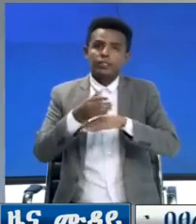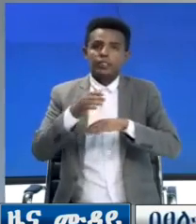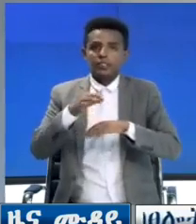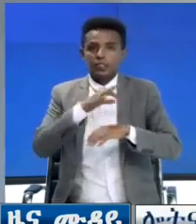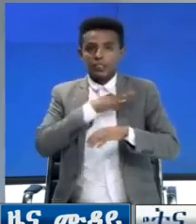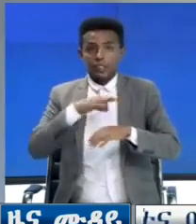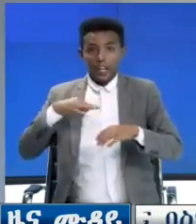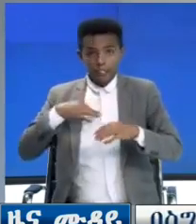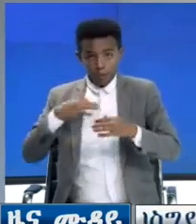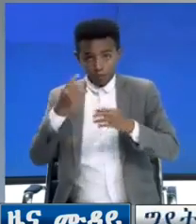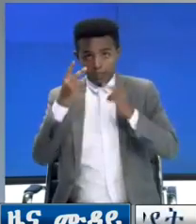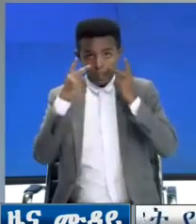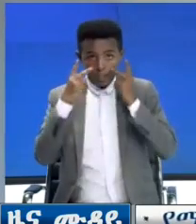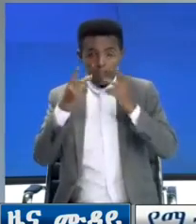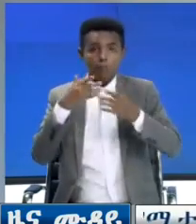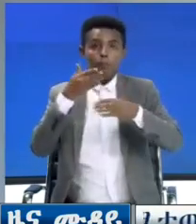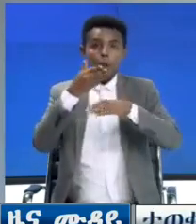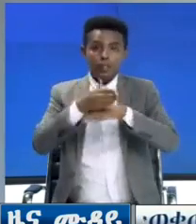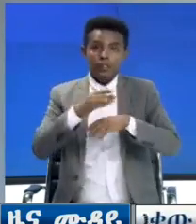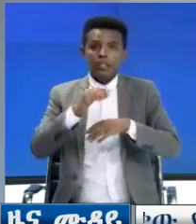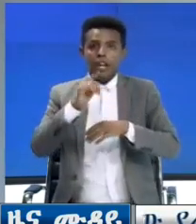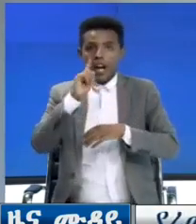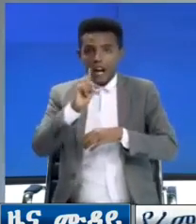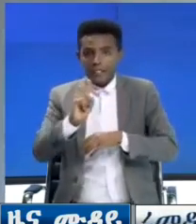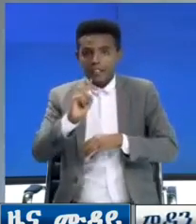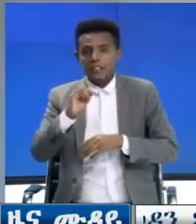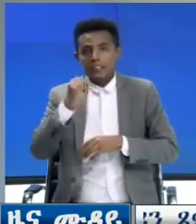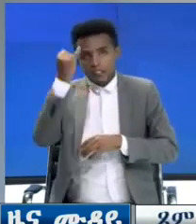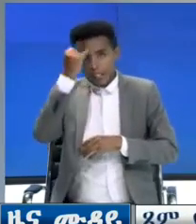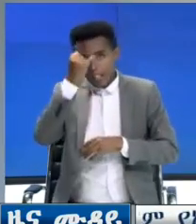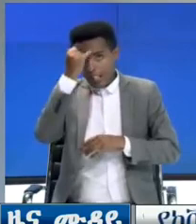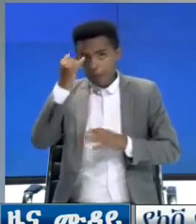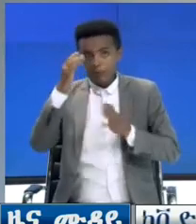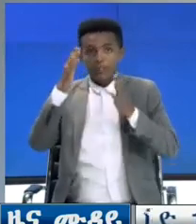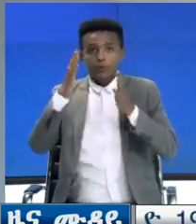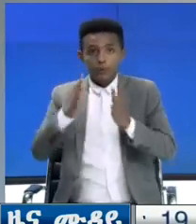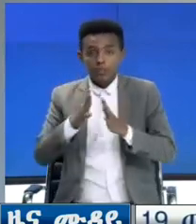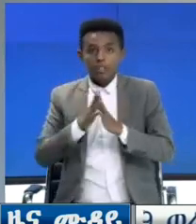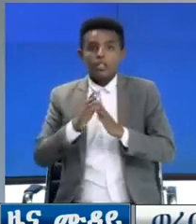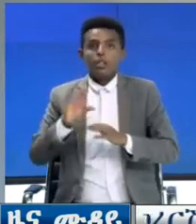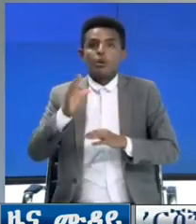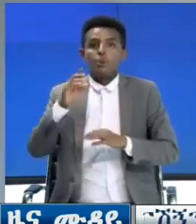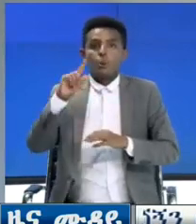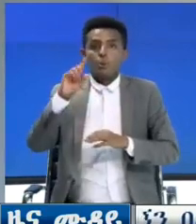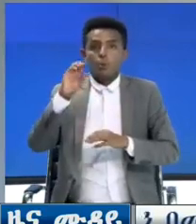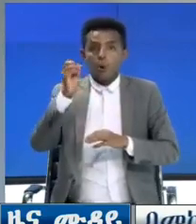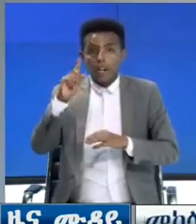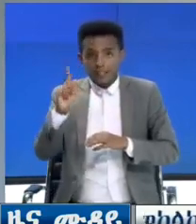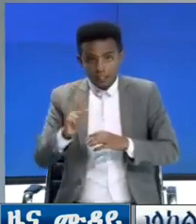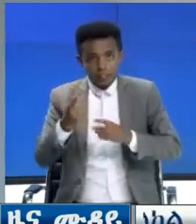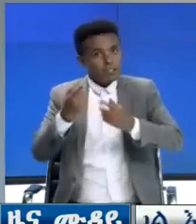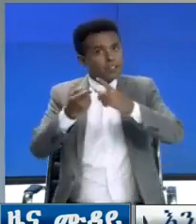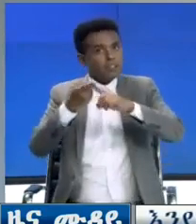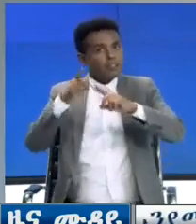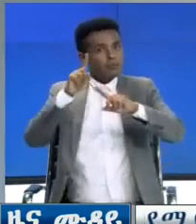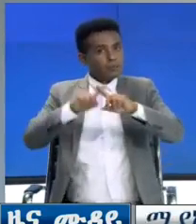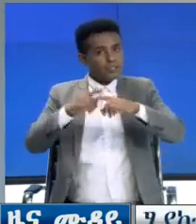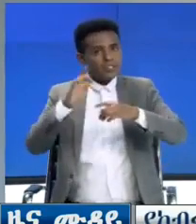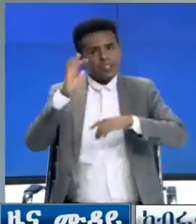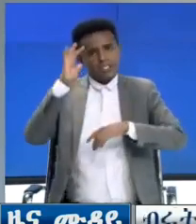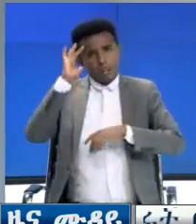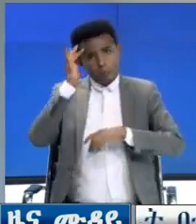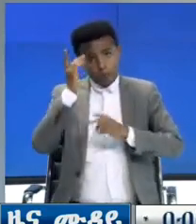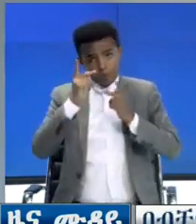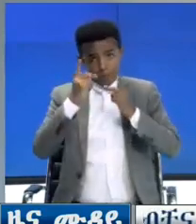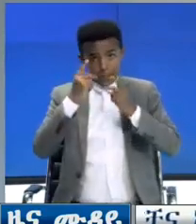ቻይናዎች ከታየ በኋላ አንድ ጣሊያናዊ ከሁዋን ሄዶ የመጣ ታሞ ይመጣል። ታሞ በመጣበት